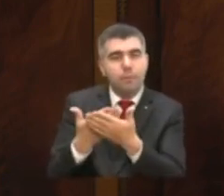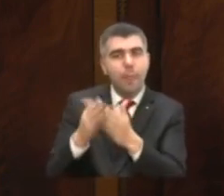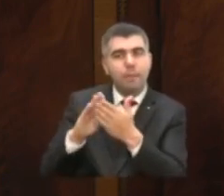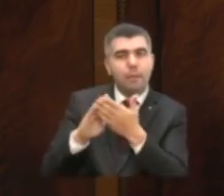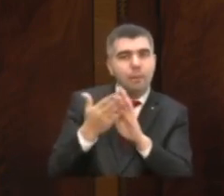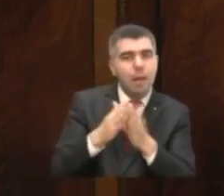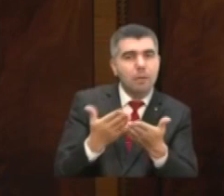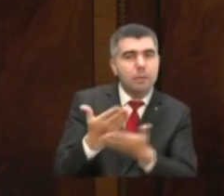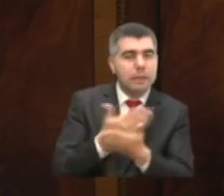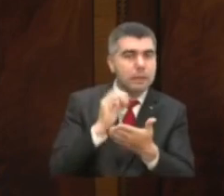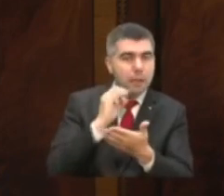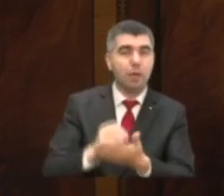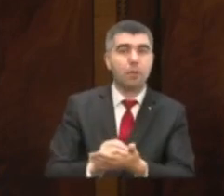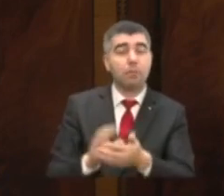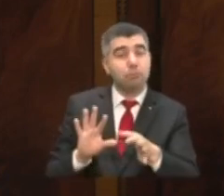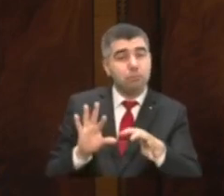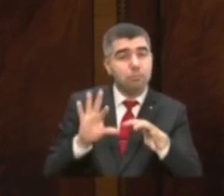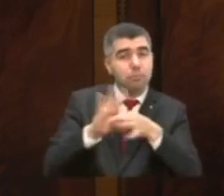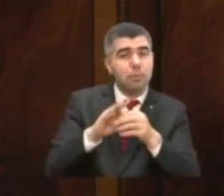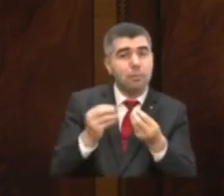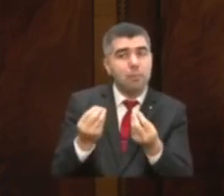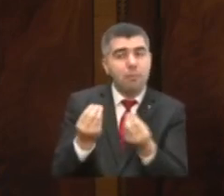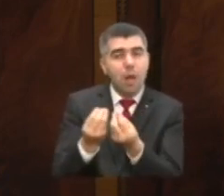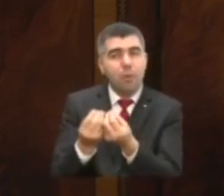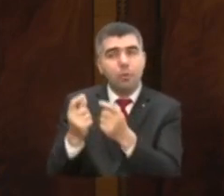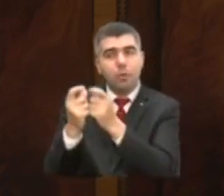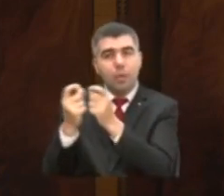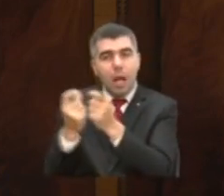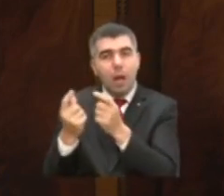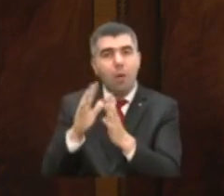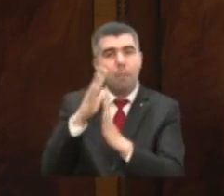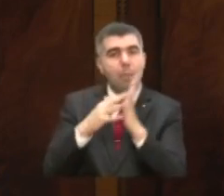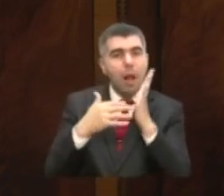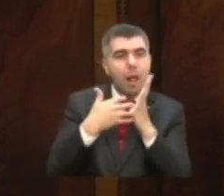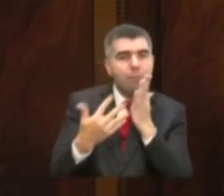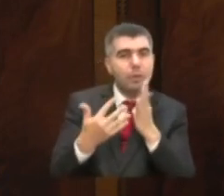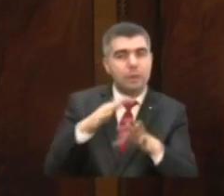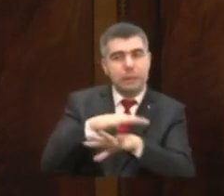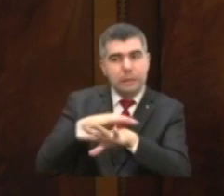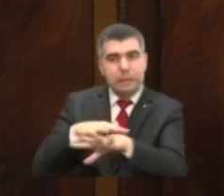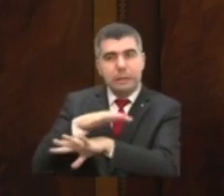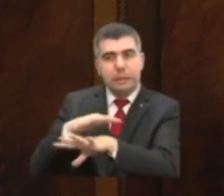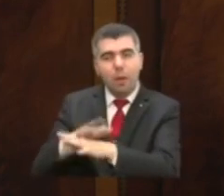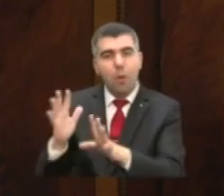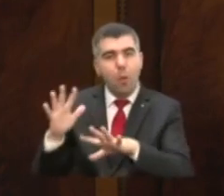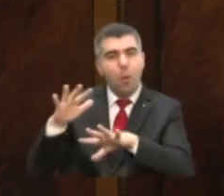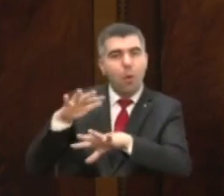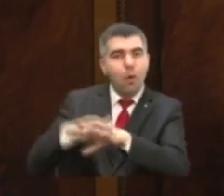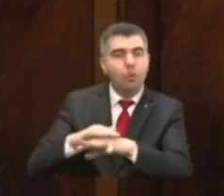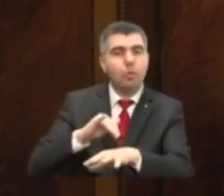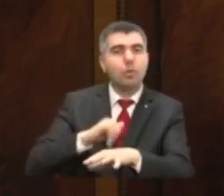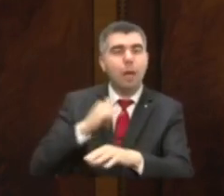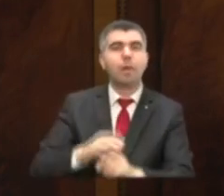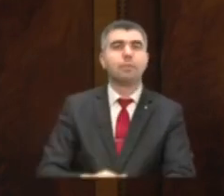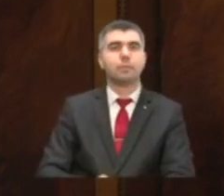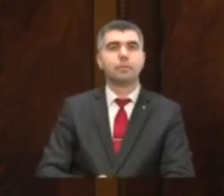التنسيق بين القطاعي والتقائية السياسات العمومية وبرامج التنمية الترابية. من أجل تنزيل هذه السياسة المندمجة لفائدة